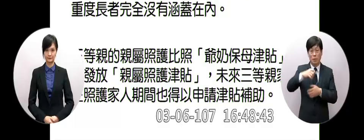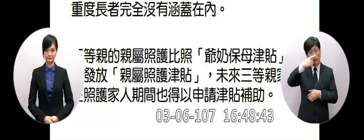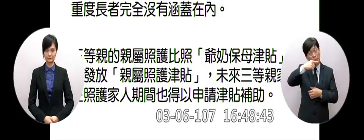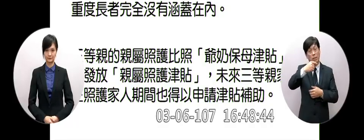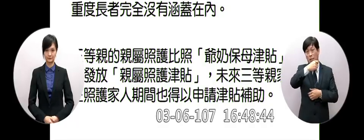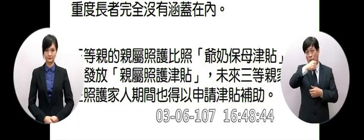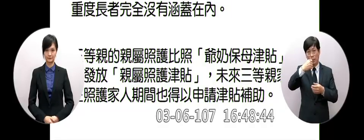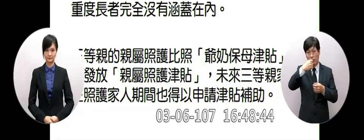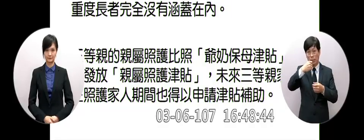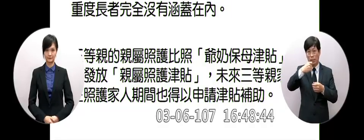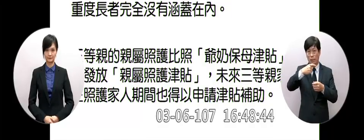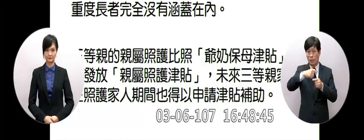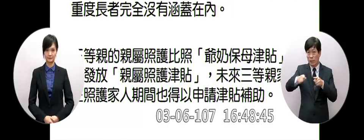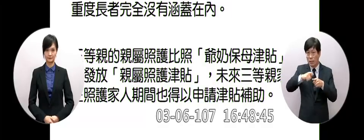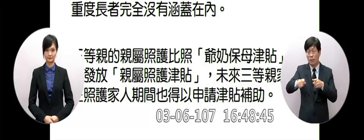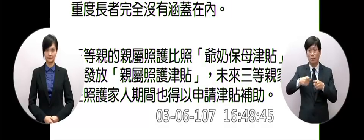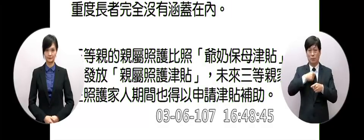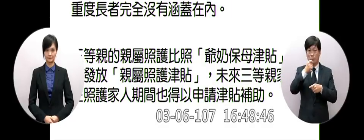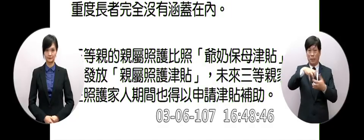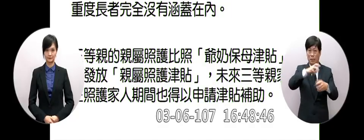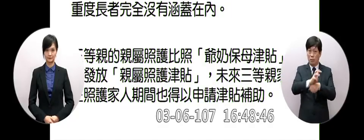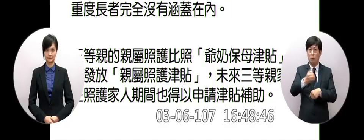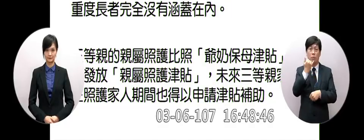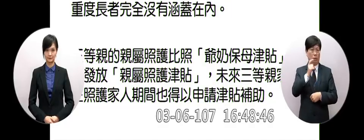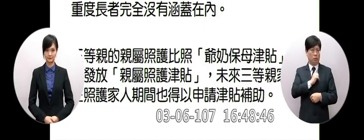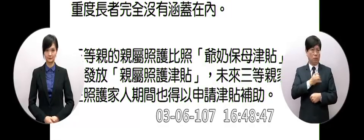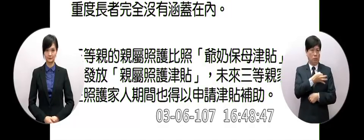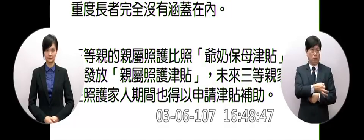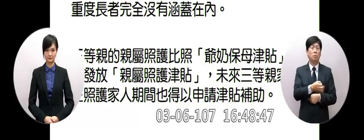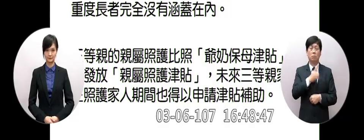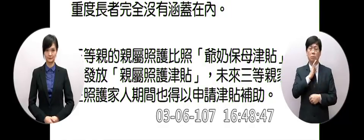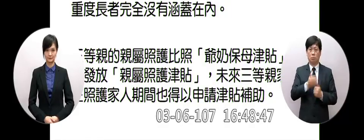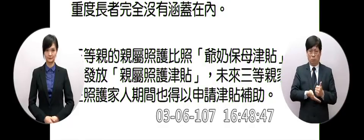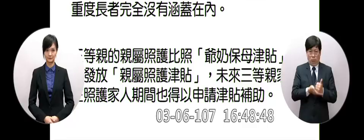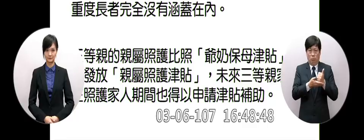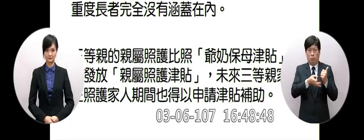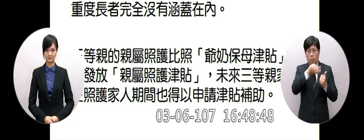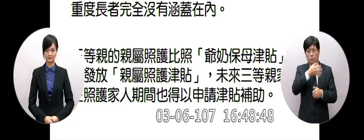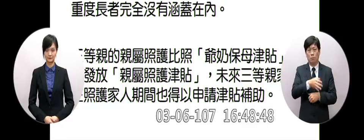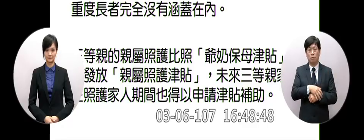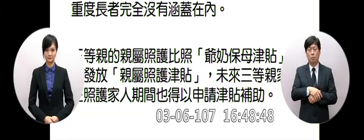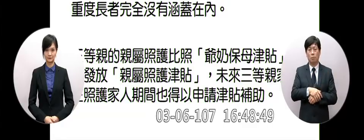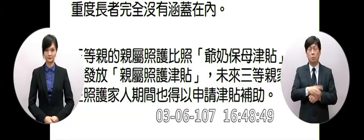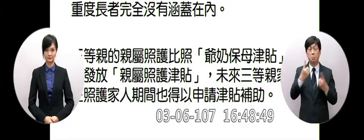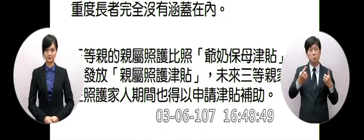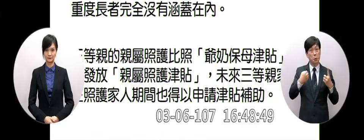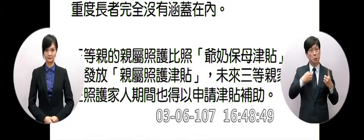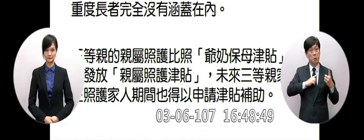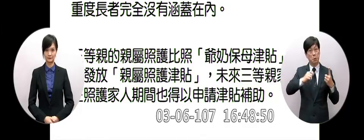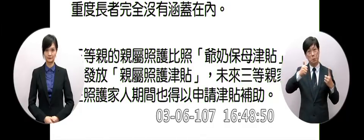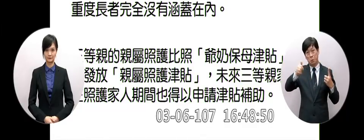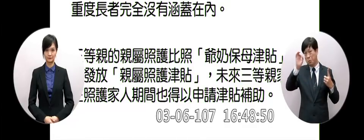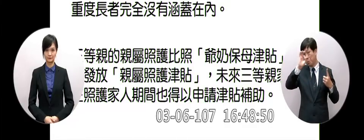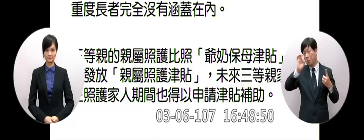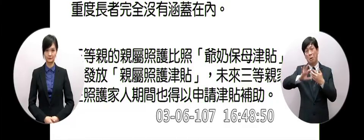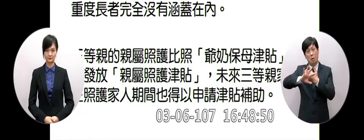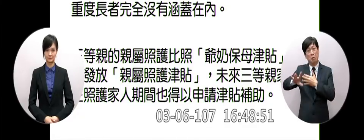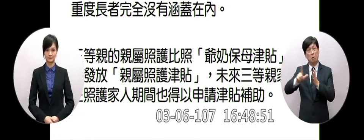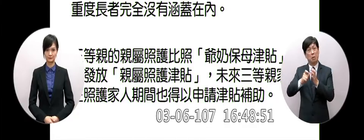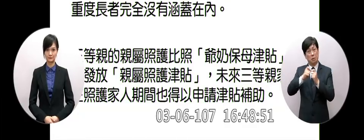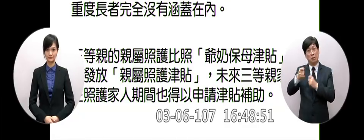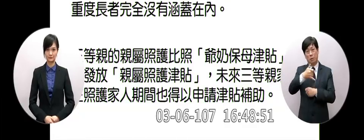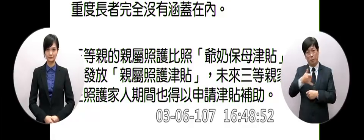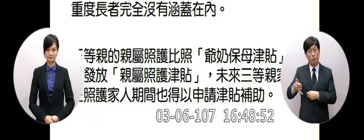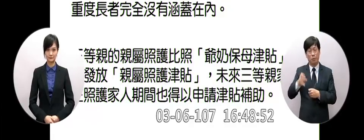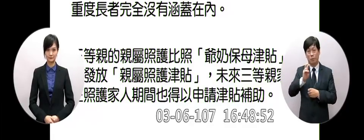买个内裤，都有办法自给自足，这是尊严。那比你去找很多的长照